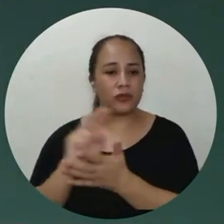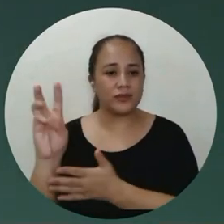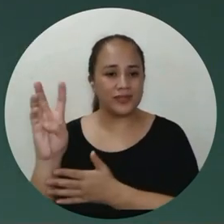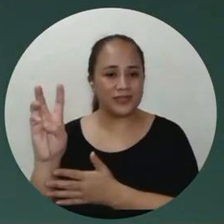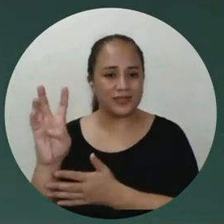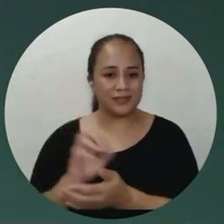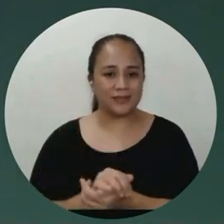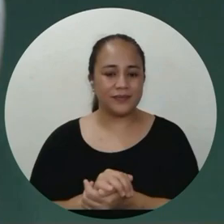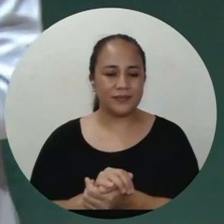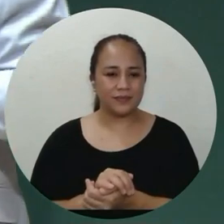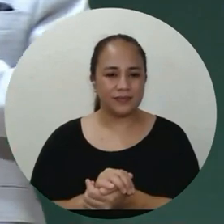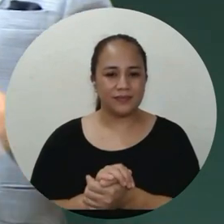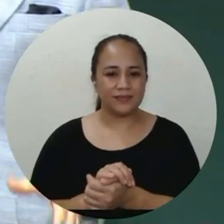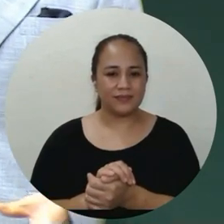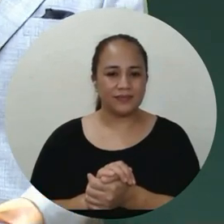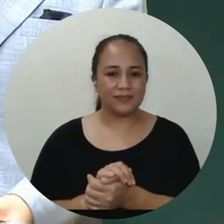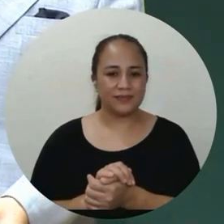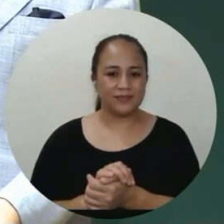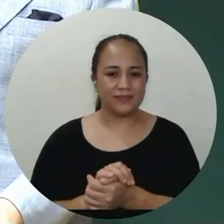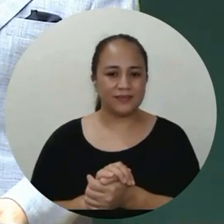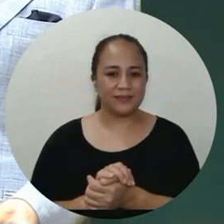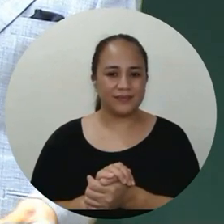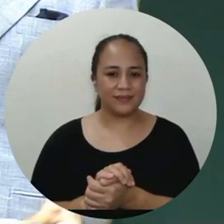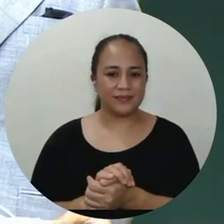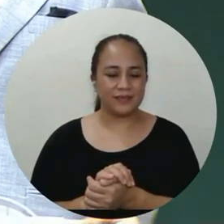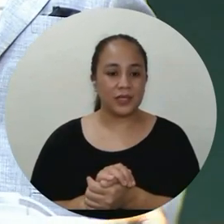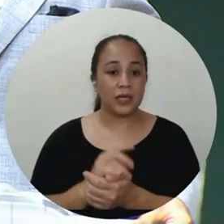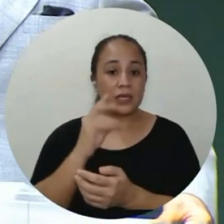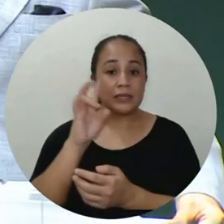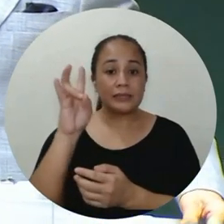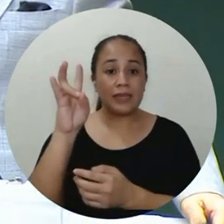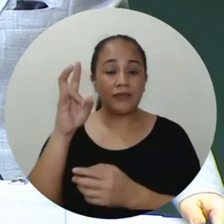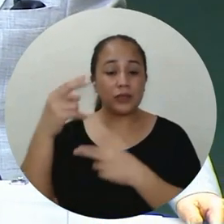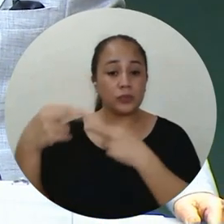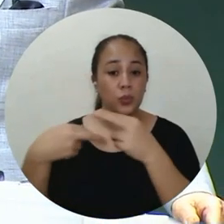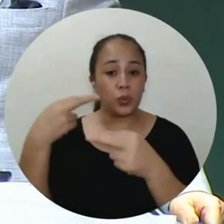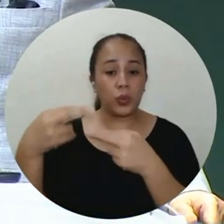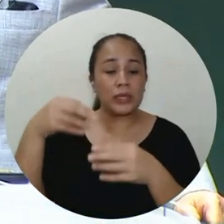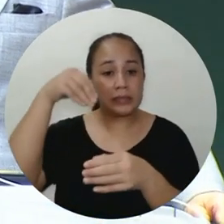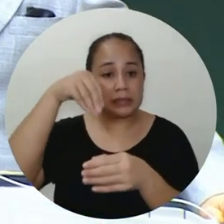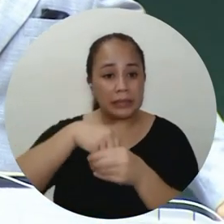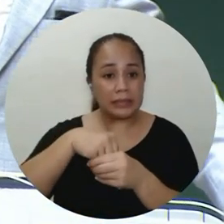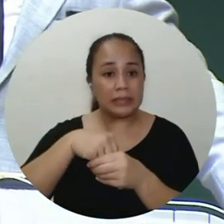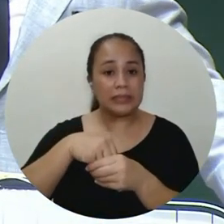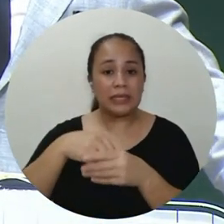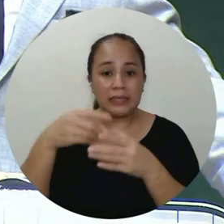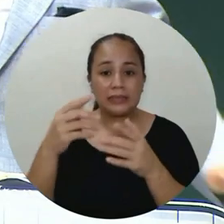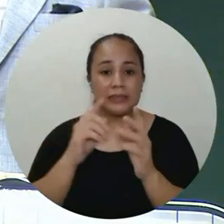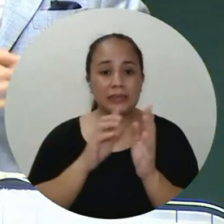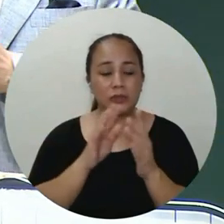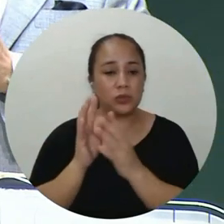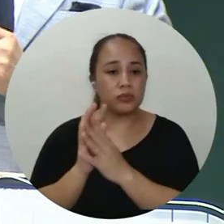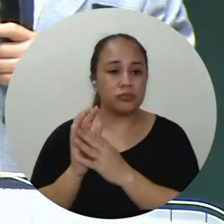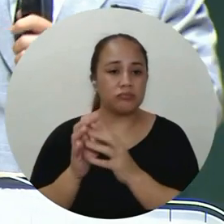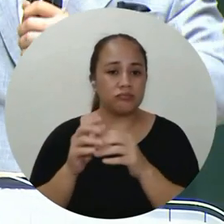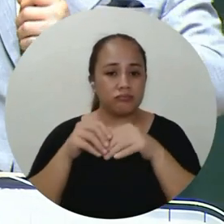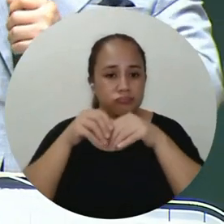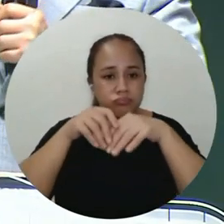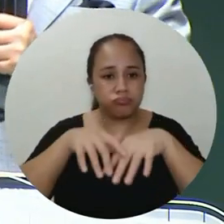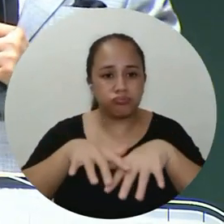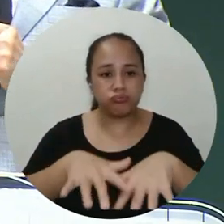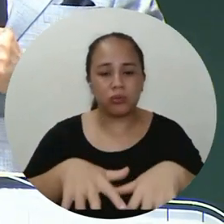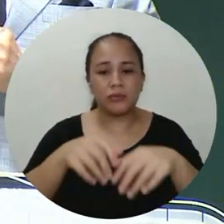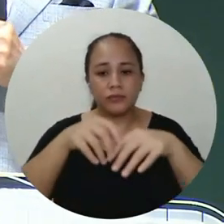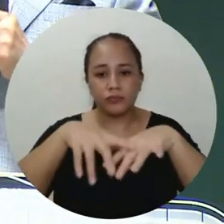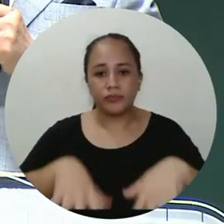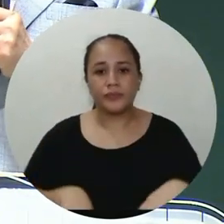렘넌트 일곱 명 그대로 타버렸어요 그냥 the seven remnants were inside this flow 그 성경을 여러분 읽을 때에 성경 내가 몇